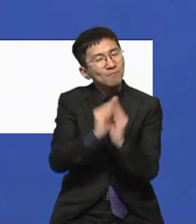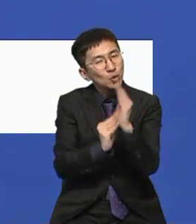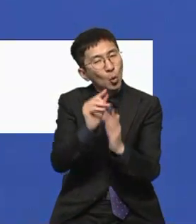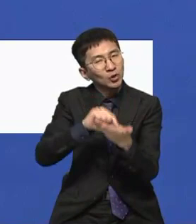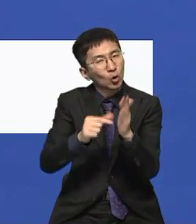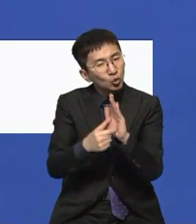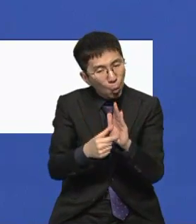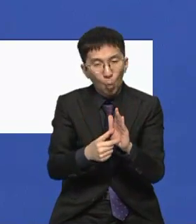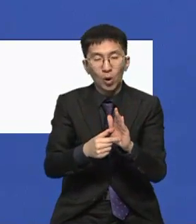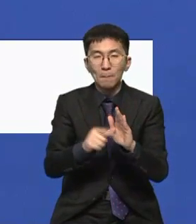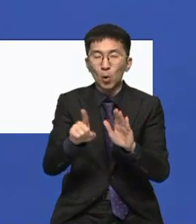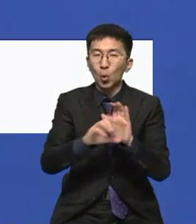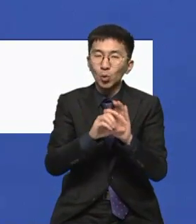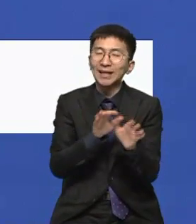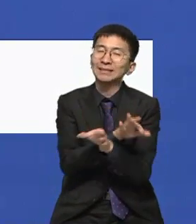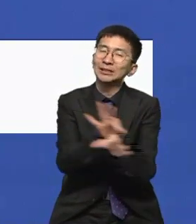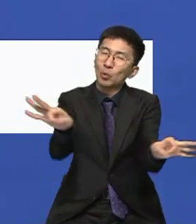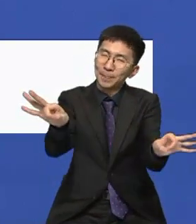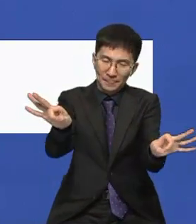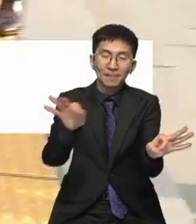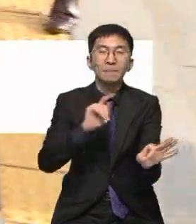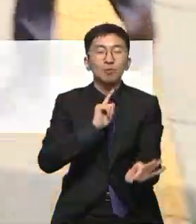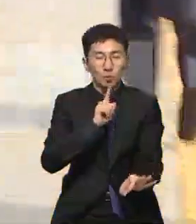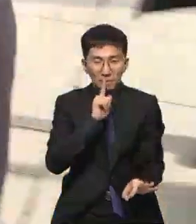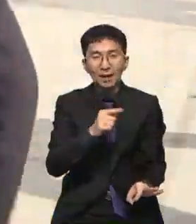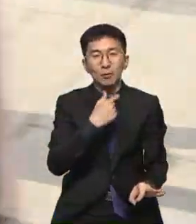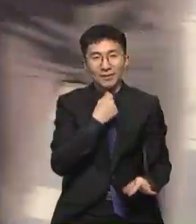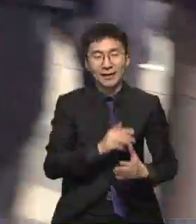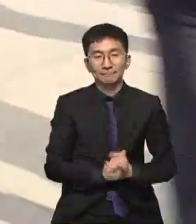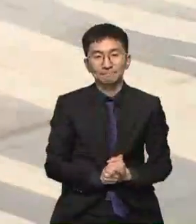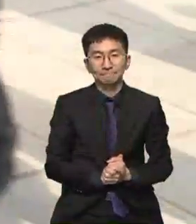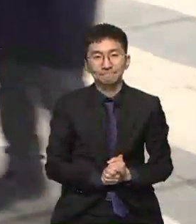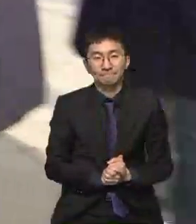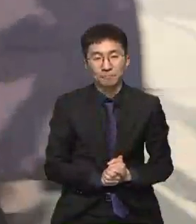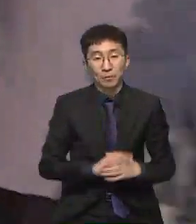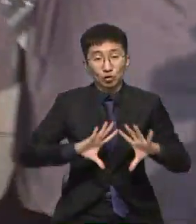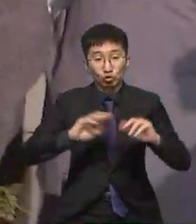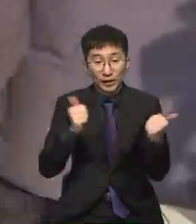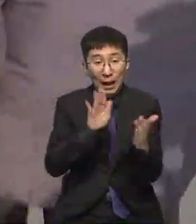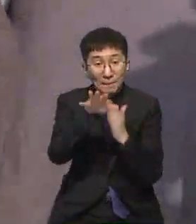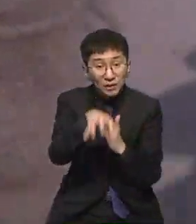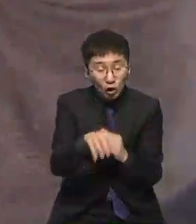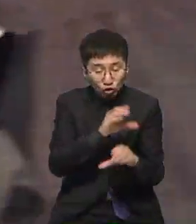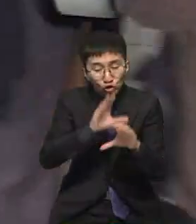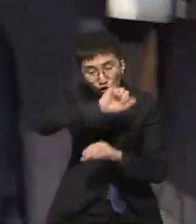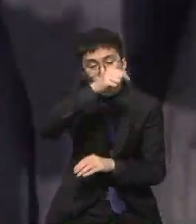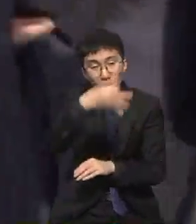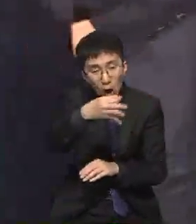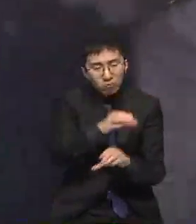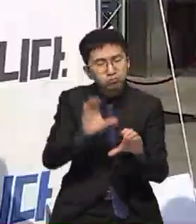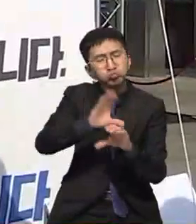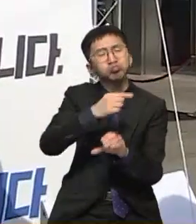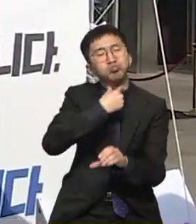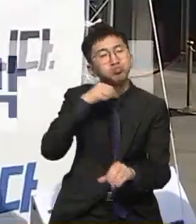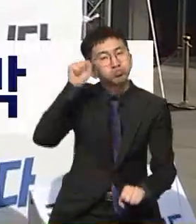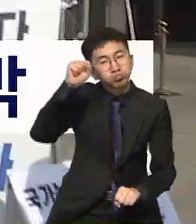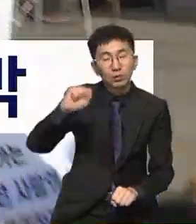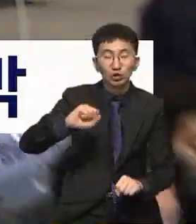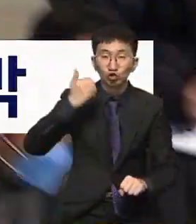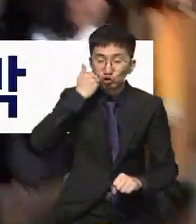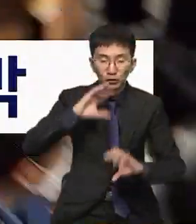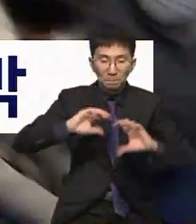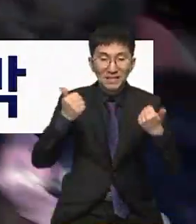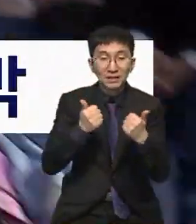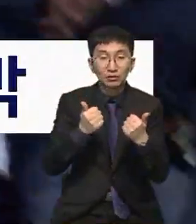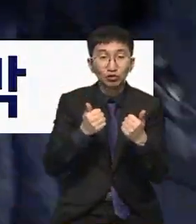코로나 지원을 즉각 실시할 계획이다. 이 후보는 국회 앞에서 추경 대폭 증액을 요구하며 농성 중인 민주당